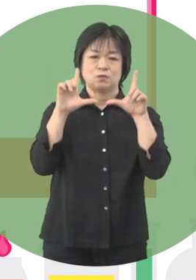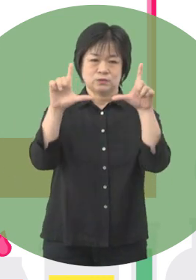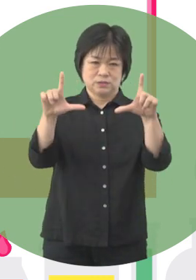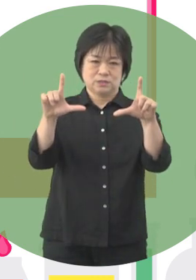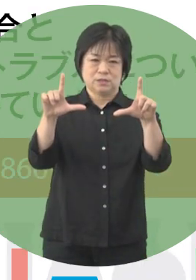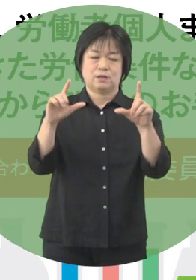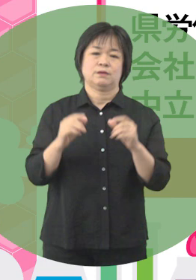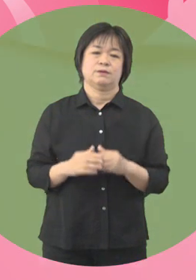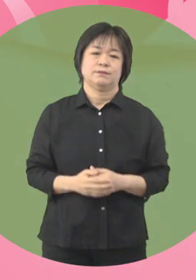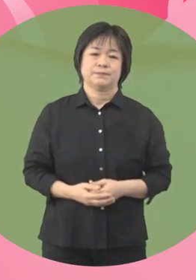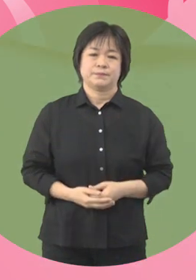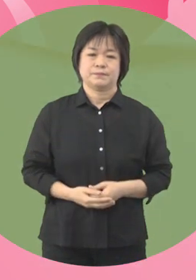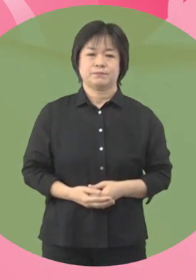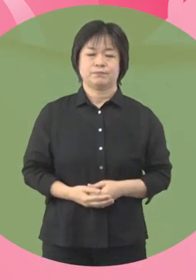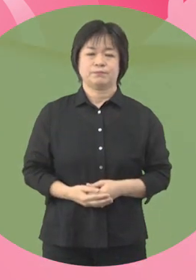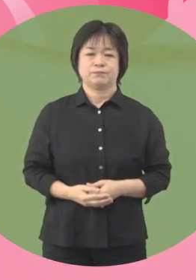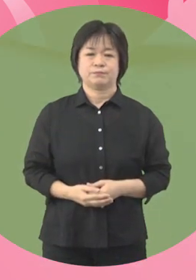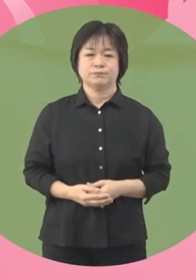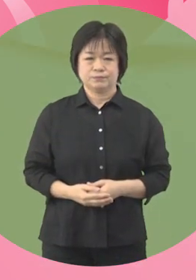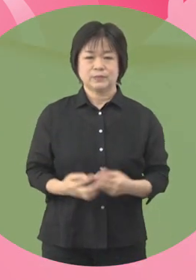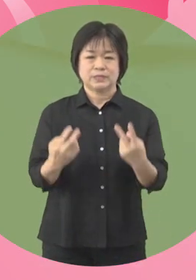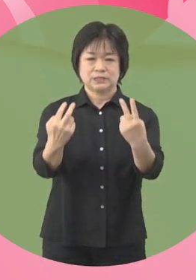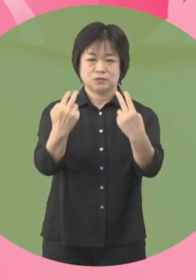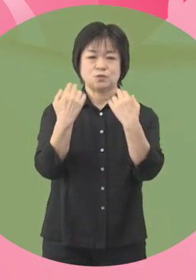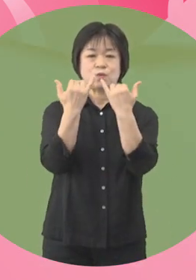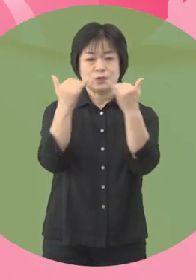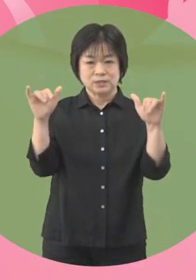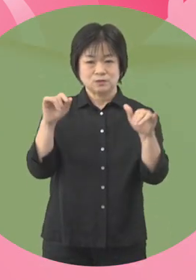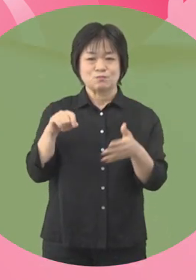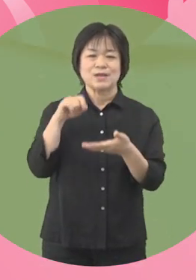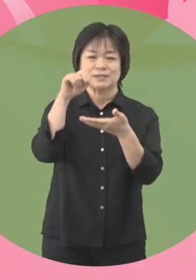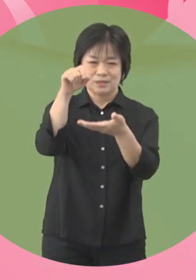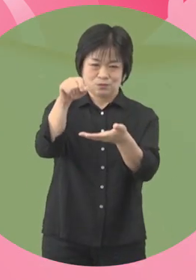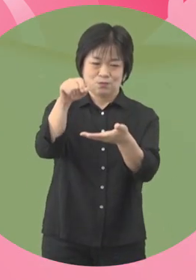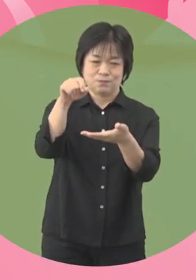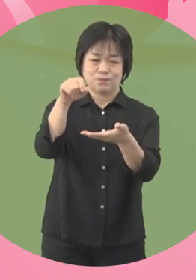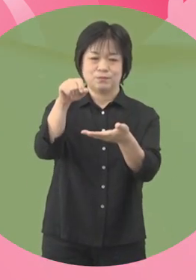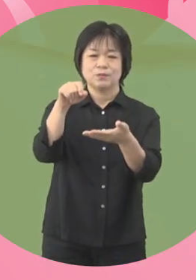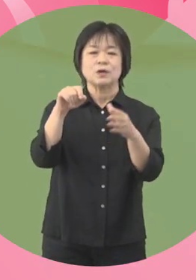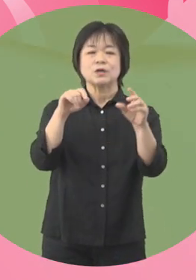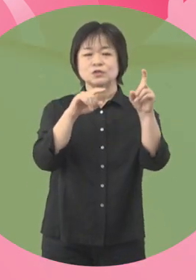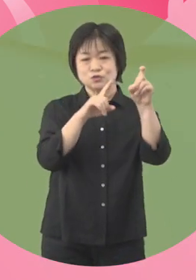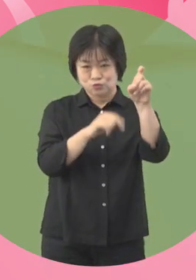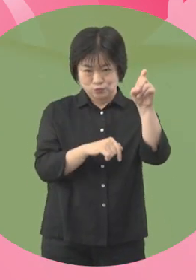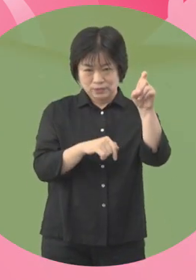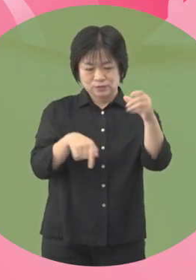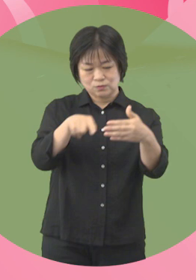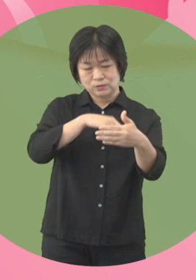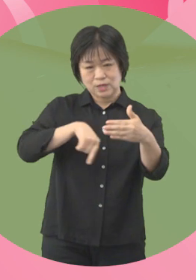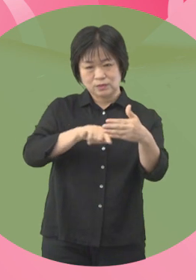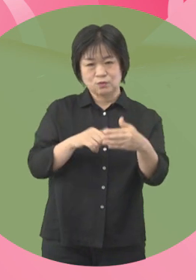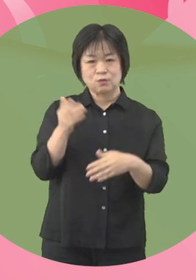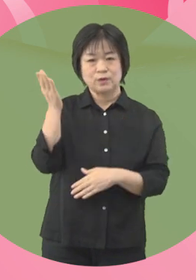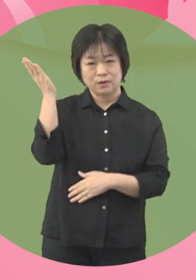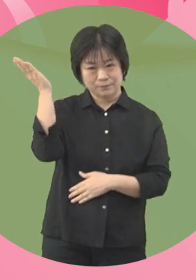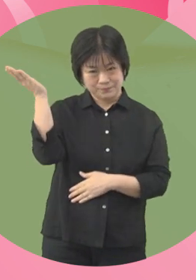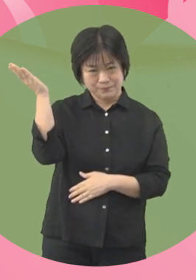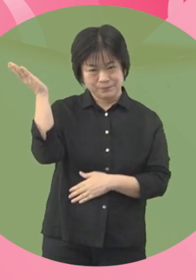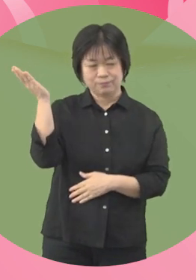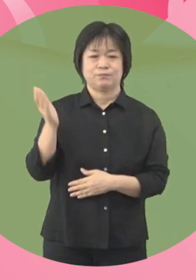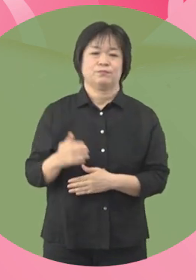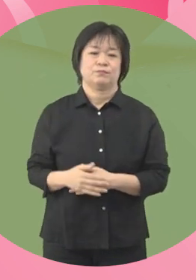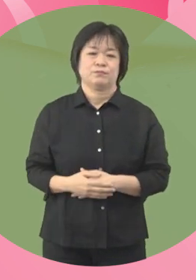。 ここで視聴者プレゼントのお知らせじゃ。今月はこちらの商品を抽選でプレゼント